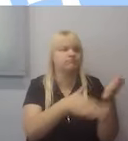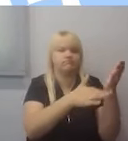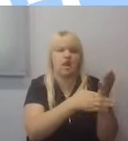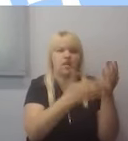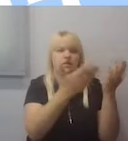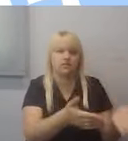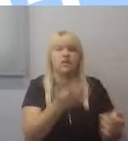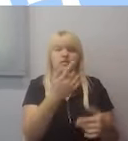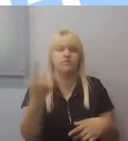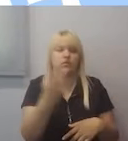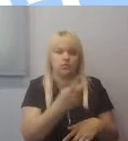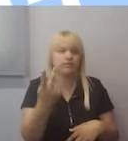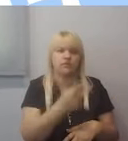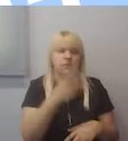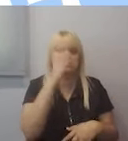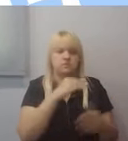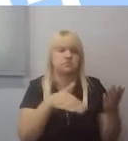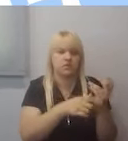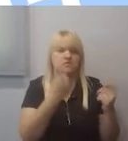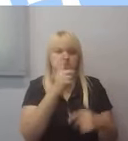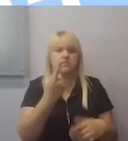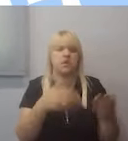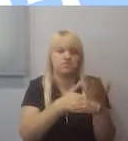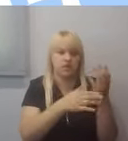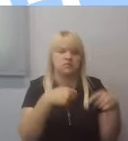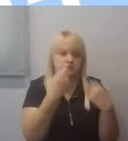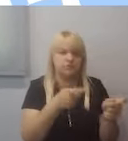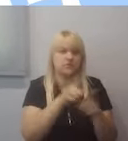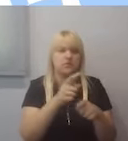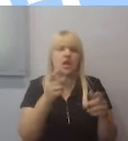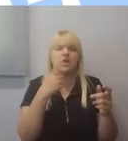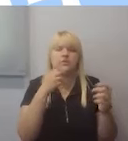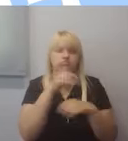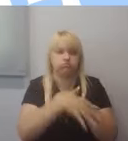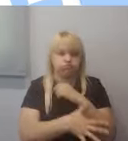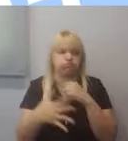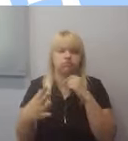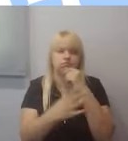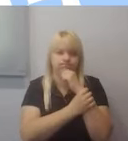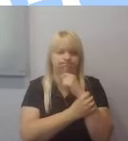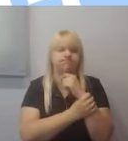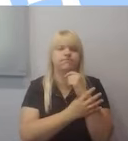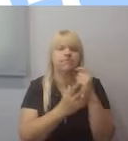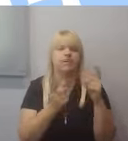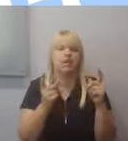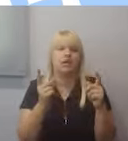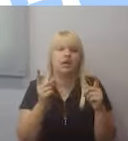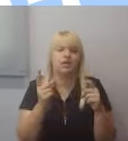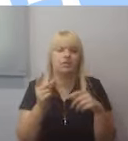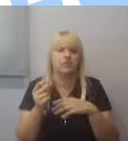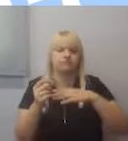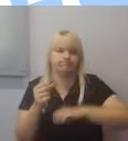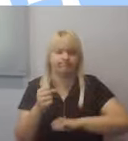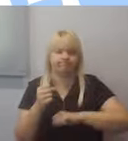otram palīdzēt sniegt pirmo palīdzību apturēt asiņošanu uzlikt imobilizācijas šīnu palīdzēt nonākt